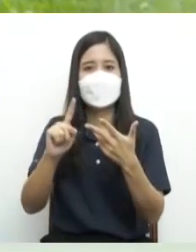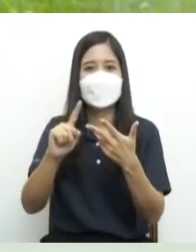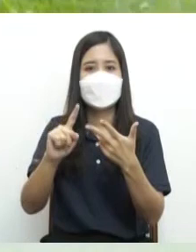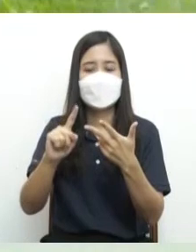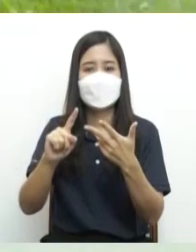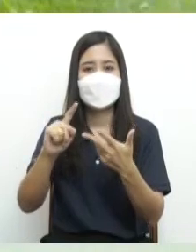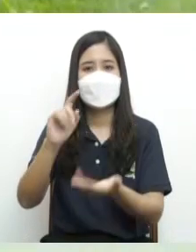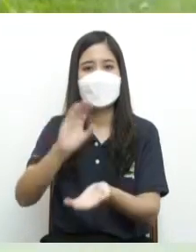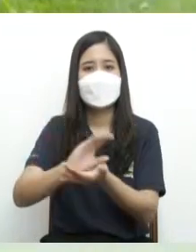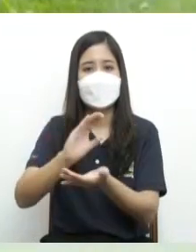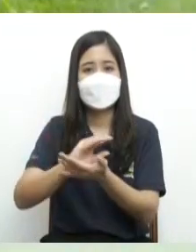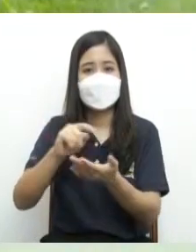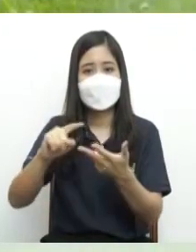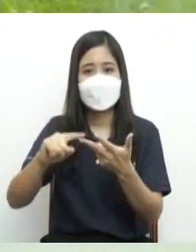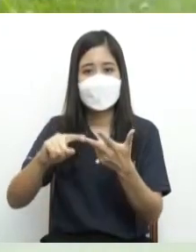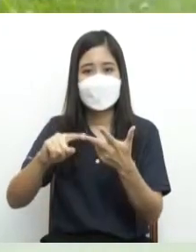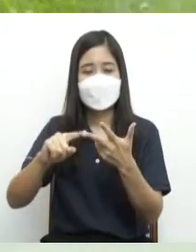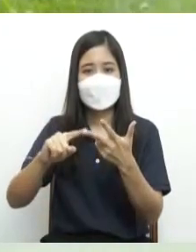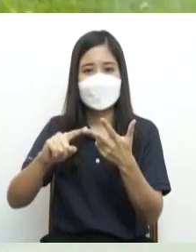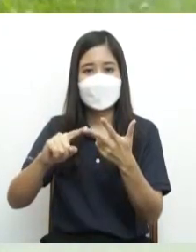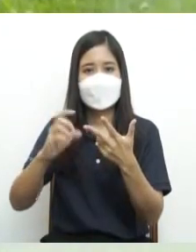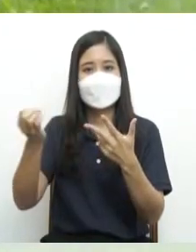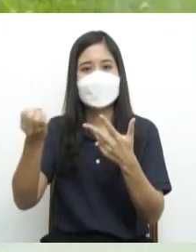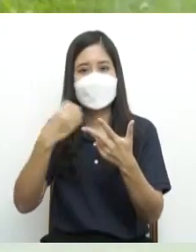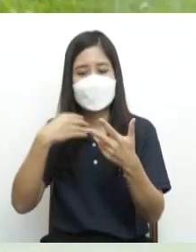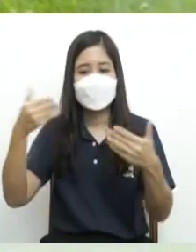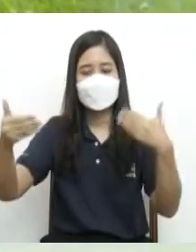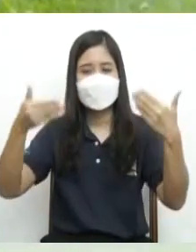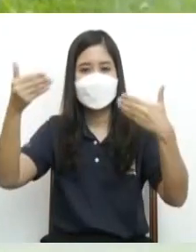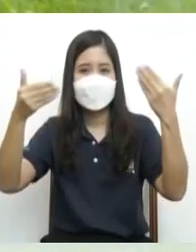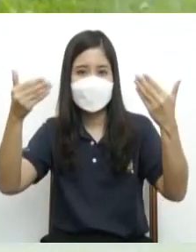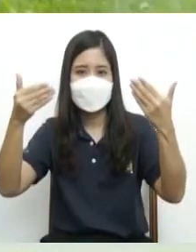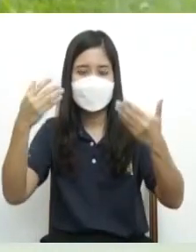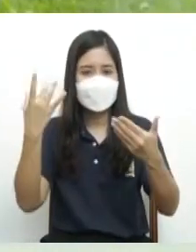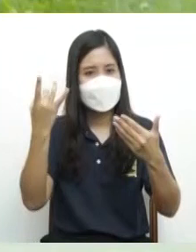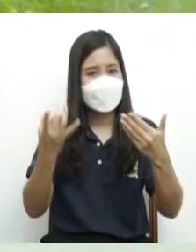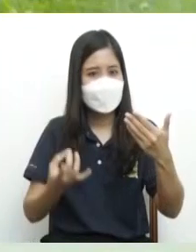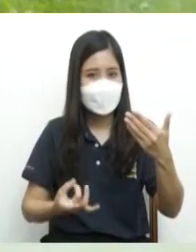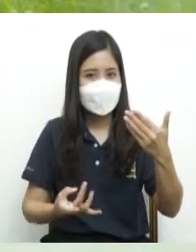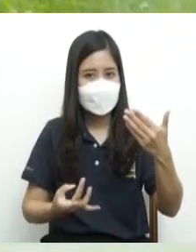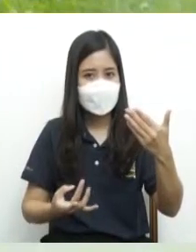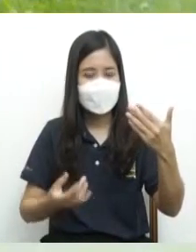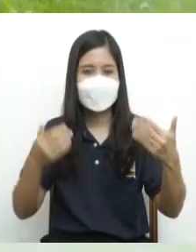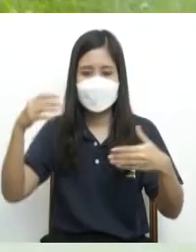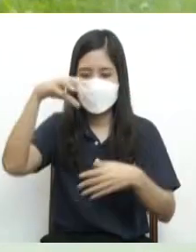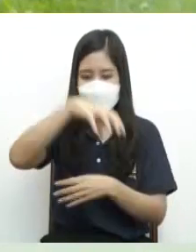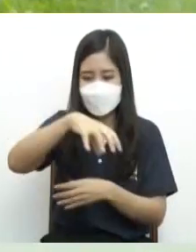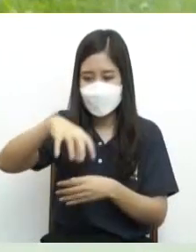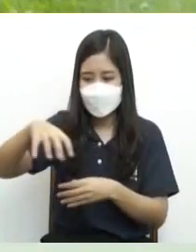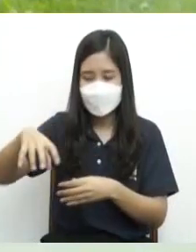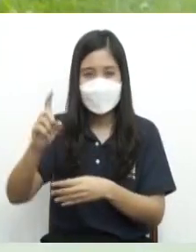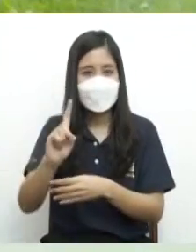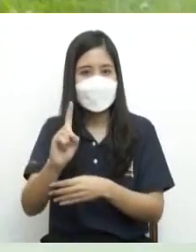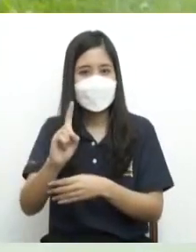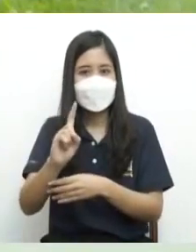าได้ยังไม่บอกพวกเราว่าจะทำกิจกรรมร่วมกันอย่างไรเนี่ยผมก็คิดว่าไม่มีหน่วยงานไหนที่จะมาคิด